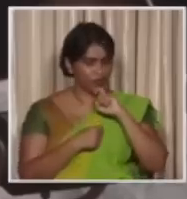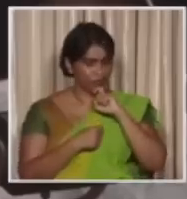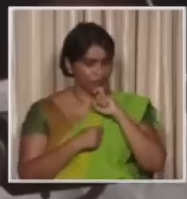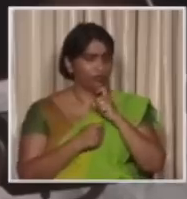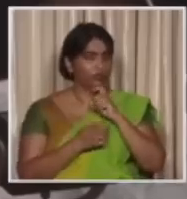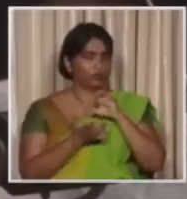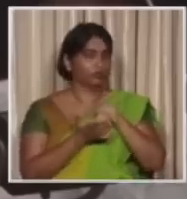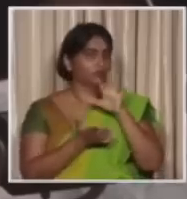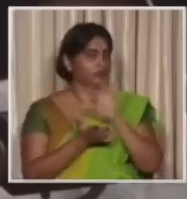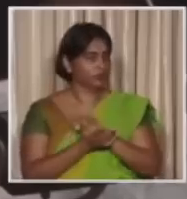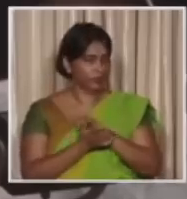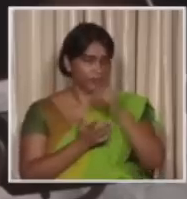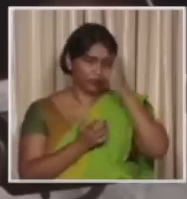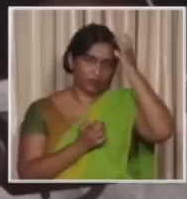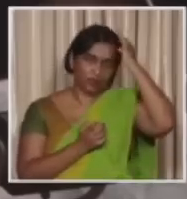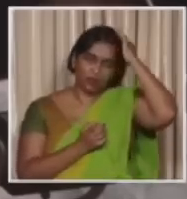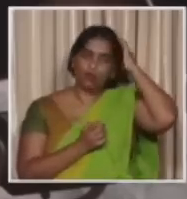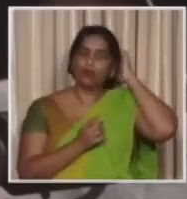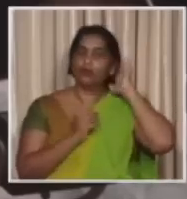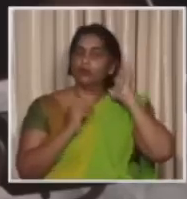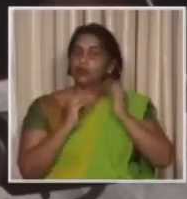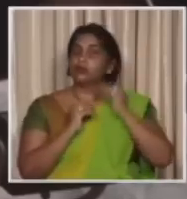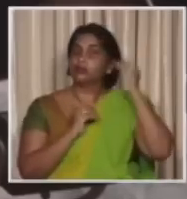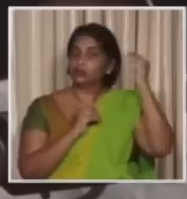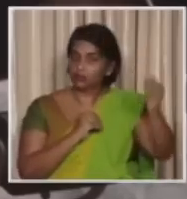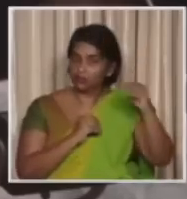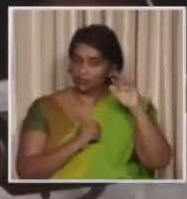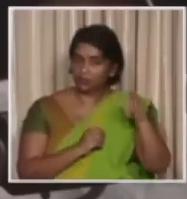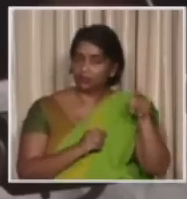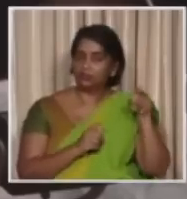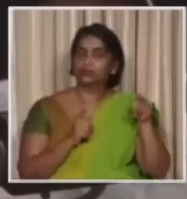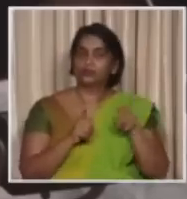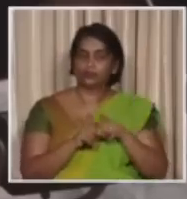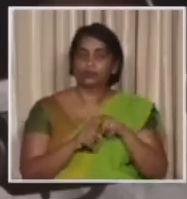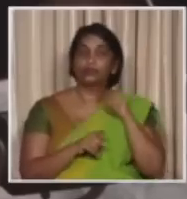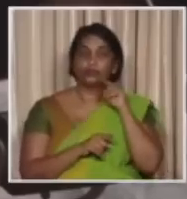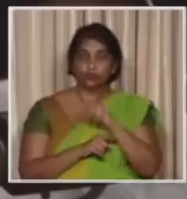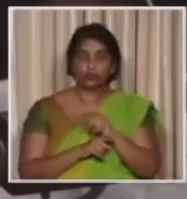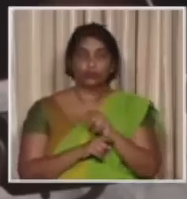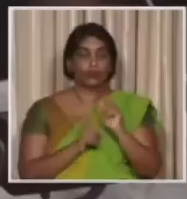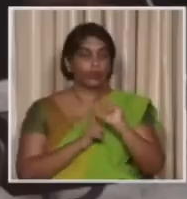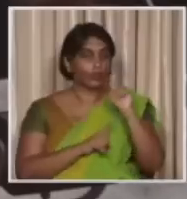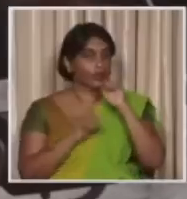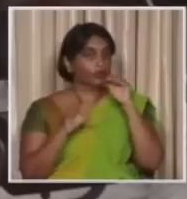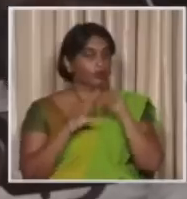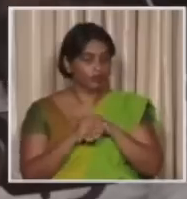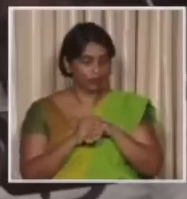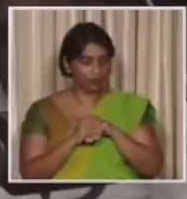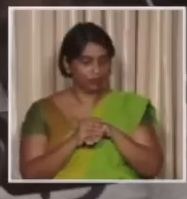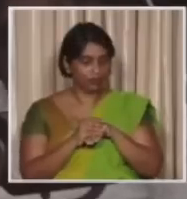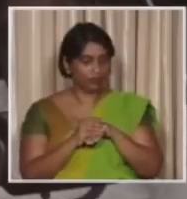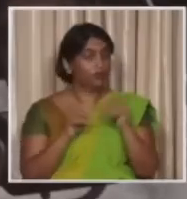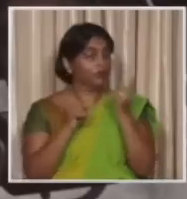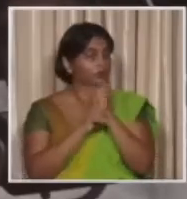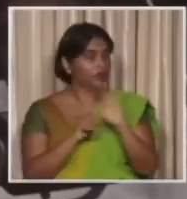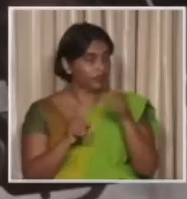නඩු තීන්දුවකින්. හැබැයි එතුමා ඊට එහා ගියා. එතුමා මේ සභා ගර්භය තුළ